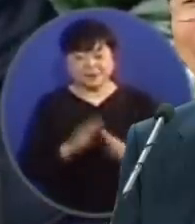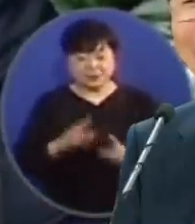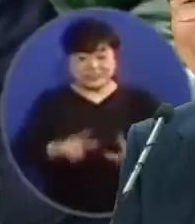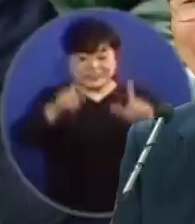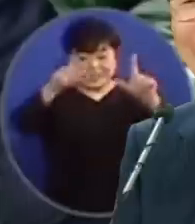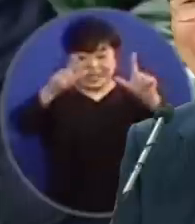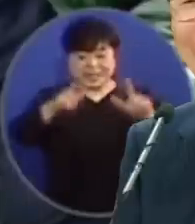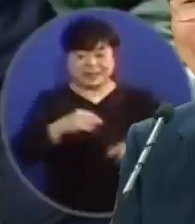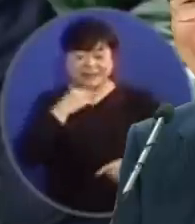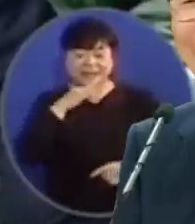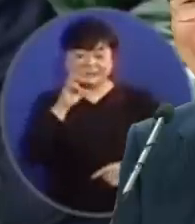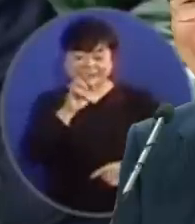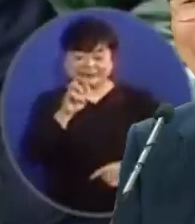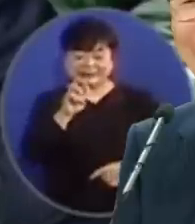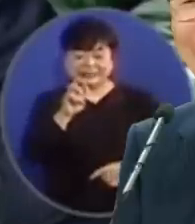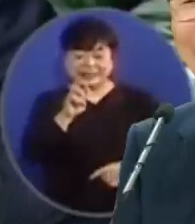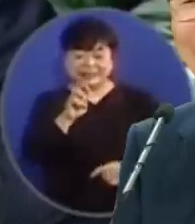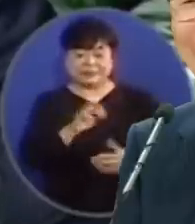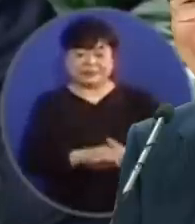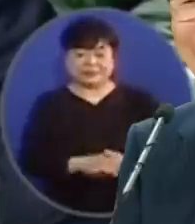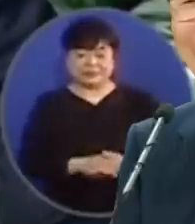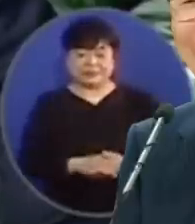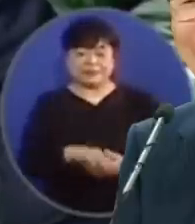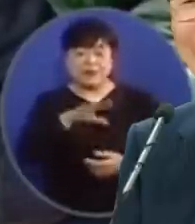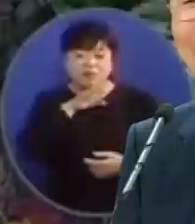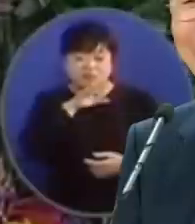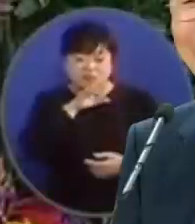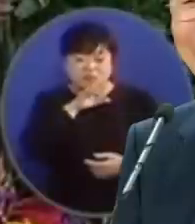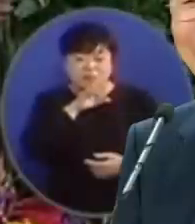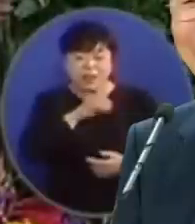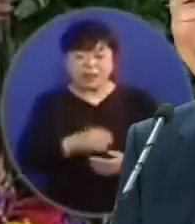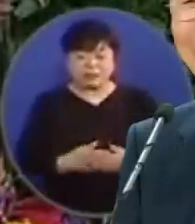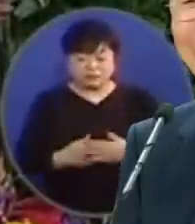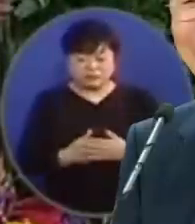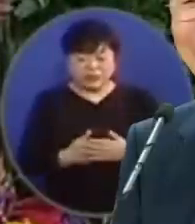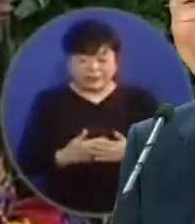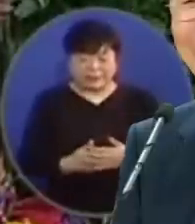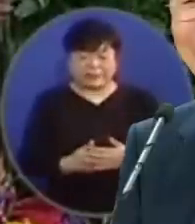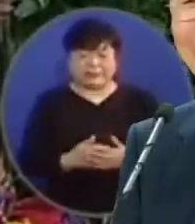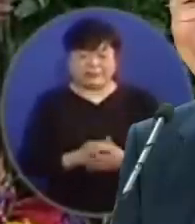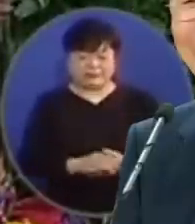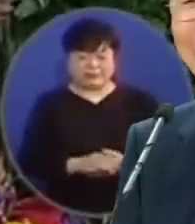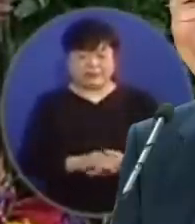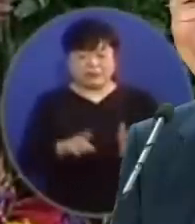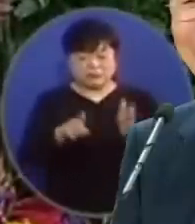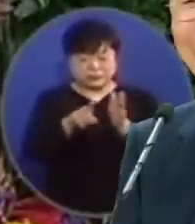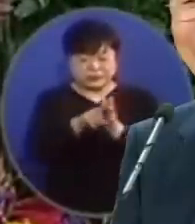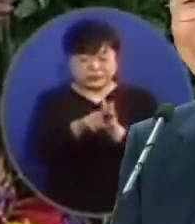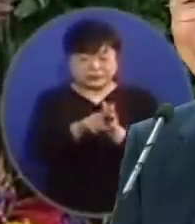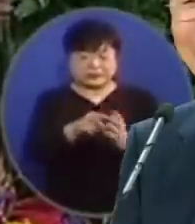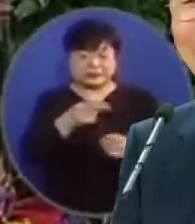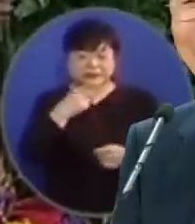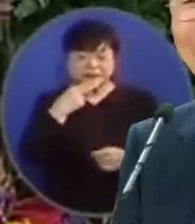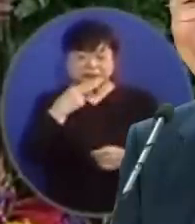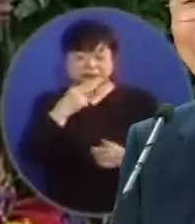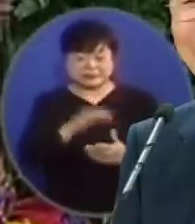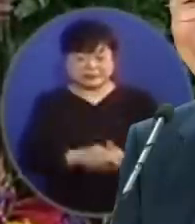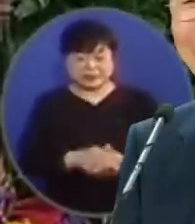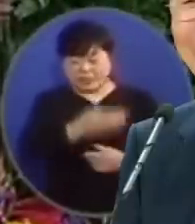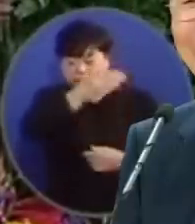오늘날 30대들은 불만, 불신, 불안으로 가득 찬 산불세대가 되었습니다. 우리나라 청년